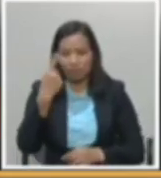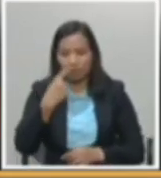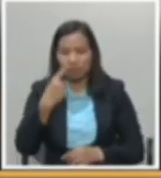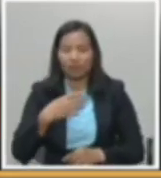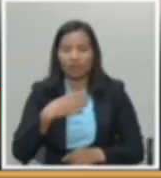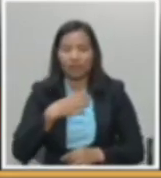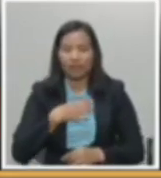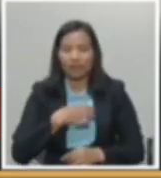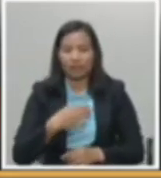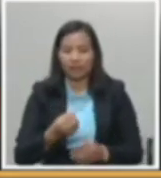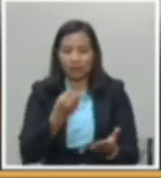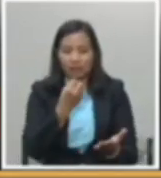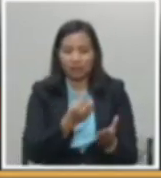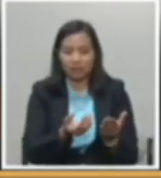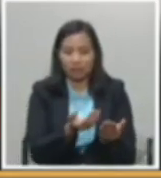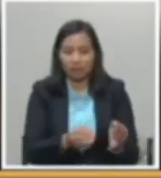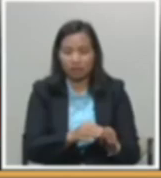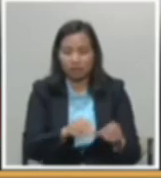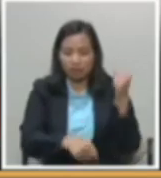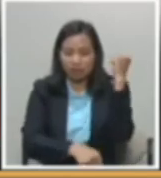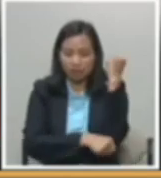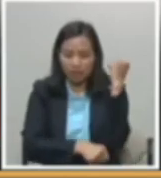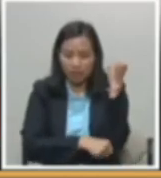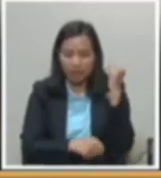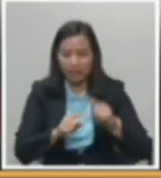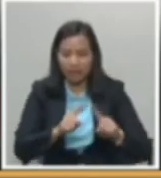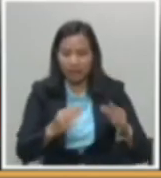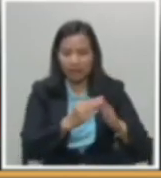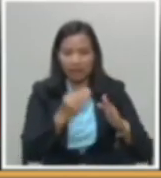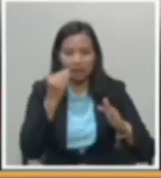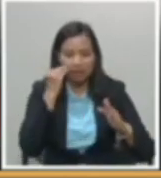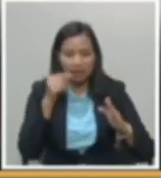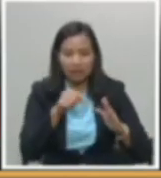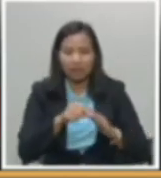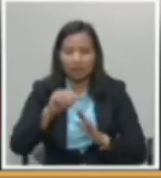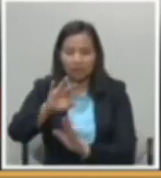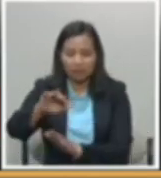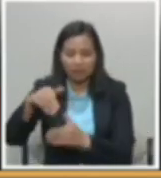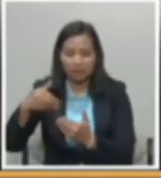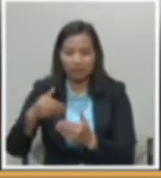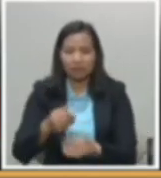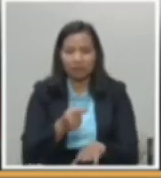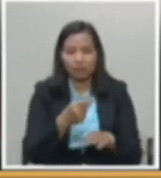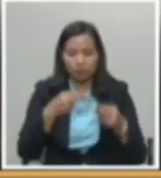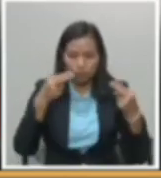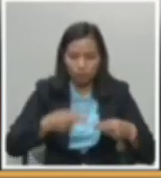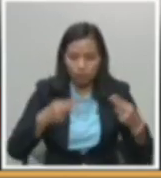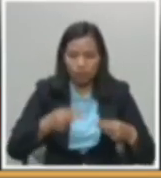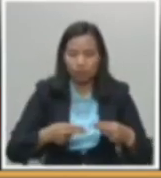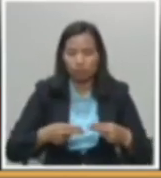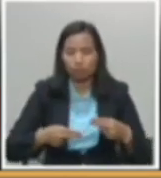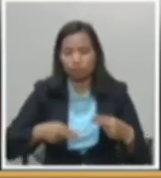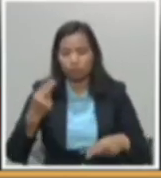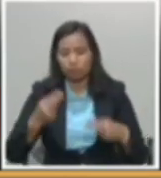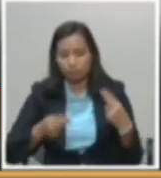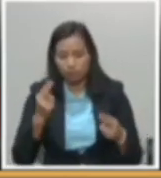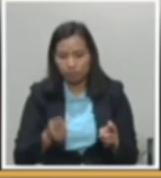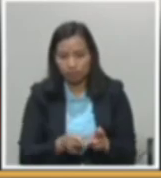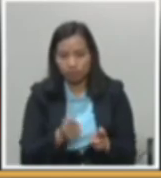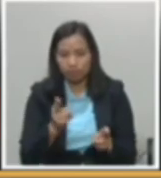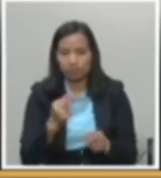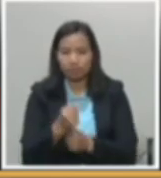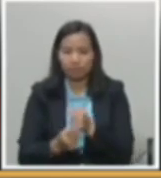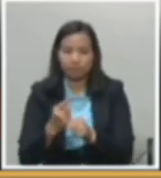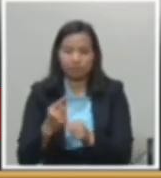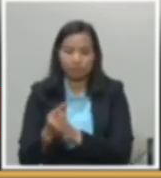ามีฐานะที่ค่อนข้างยากลำบากแต่บ้านหลังนี้กลับนำเข้าปืนอาวุธทุกปีวันดี